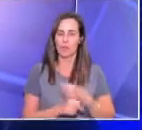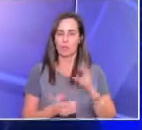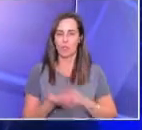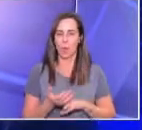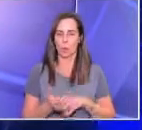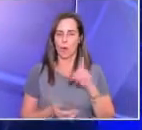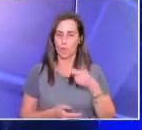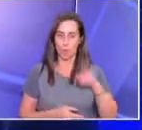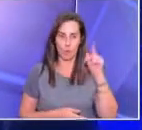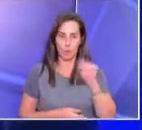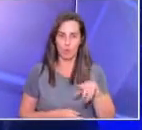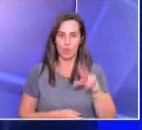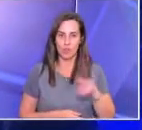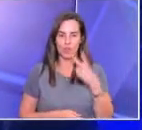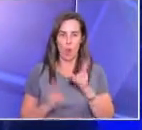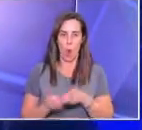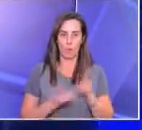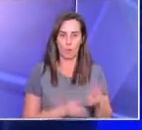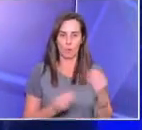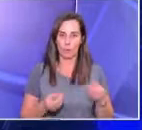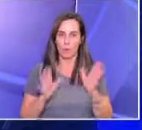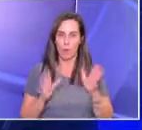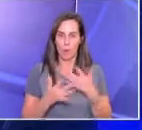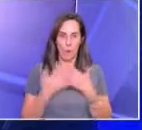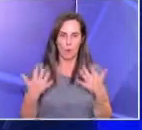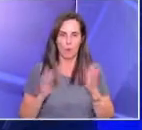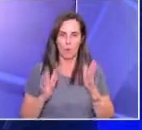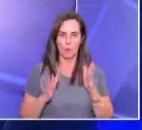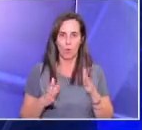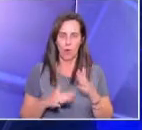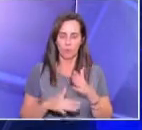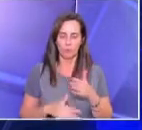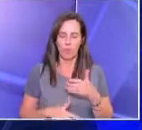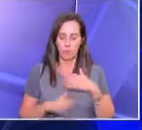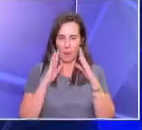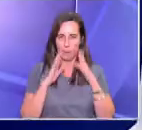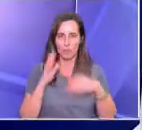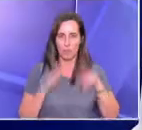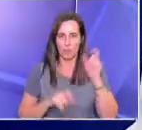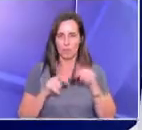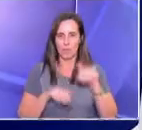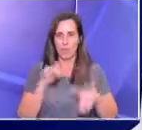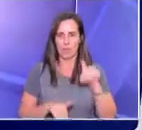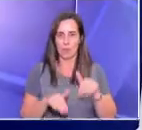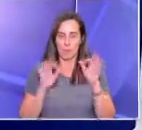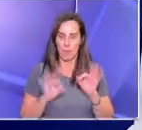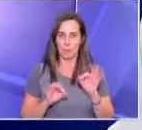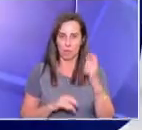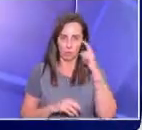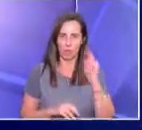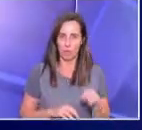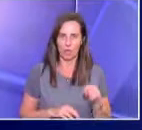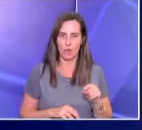זכותם, אבל יותר מזה, כשיש אופציות, ושהדברים נורא נורא ברורים ונורא נורא חדים, אני מאמינה שיותר אנשים יצאו להצביע. באמת, אני